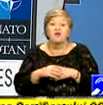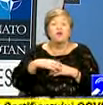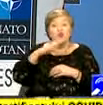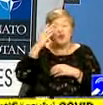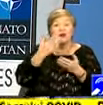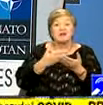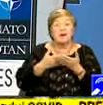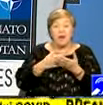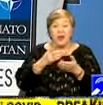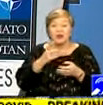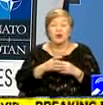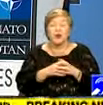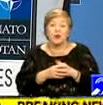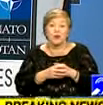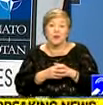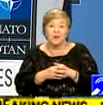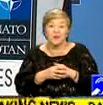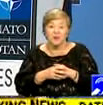pentru